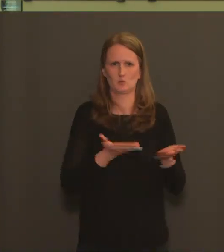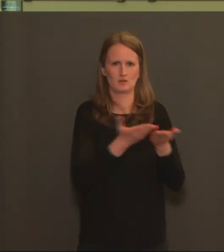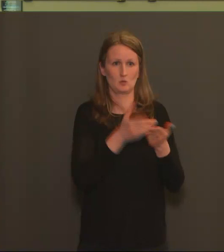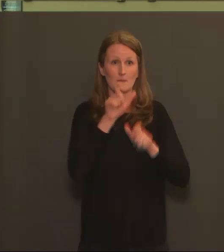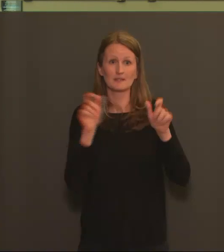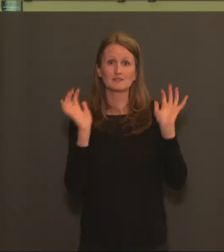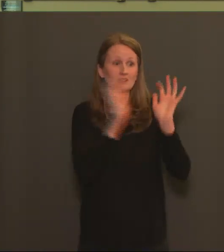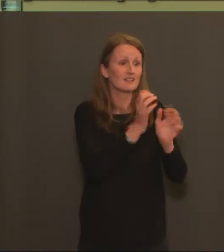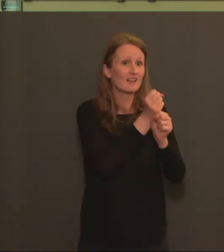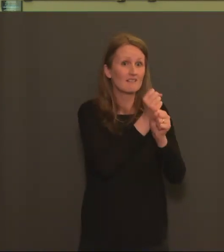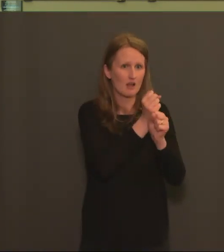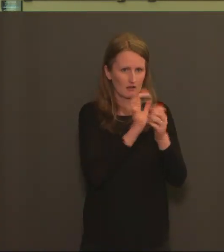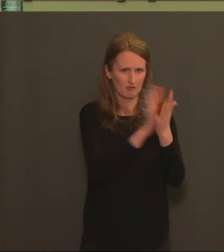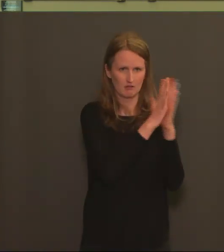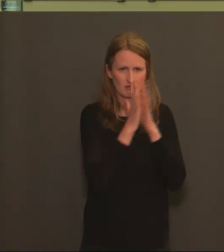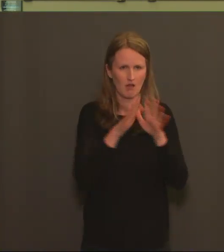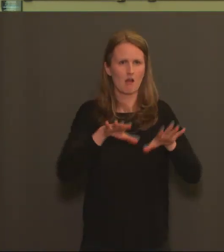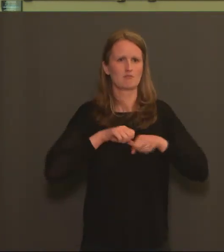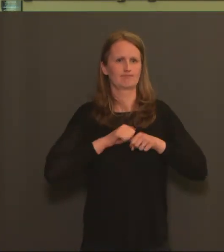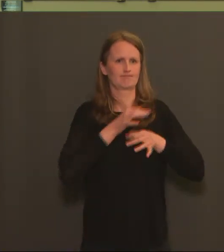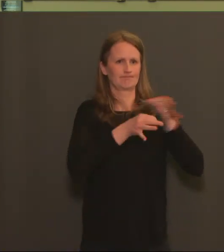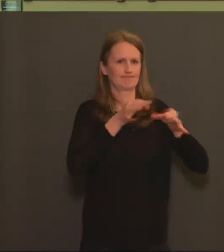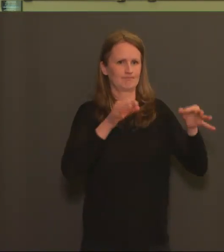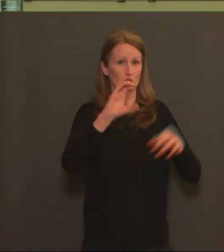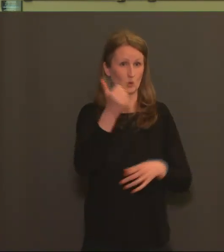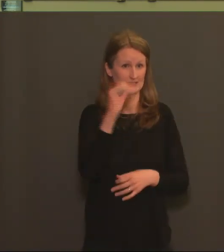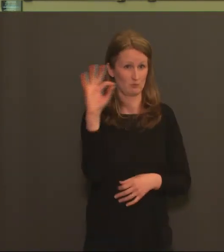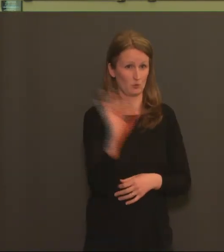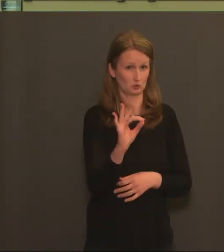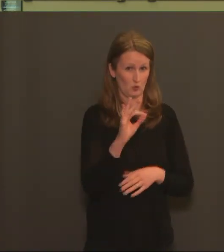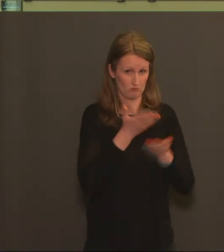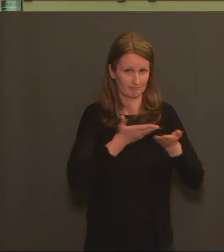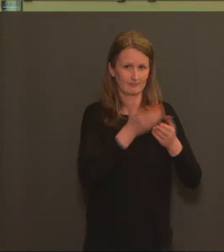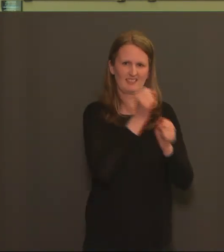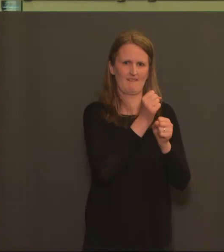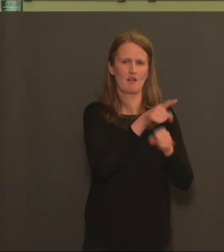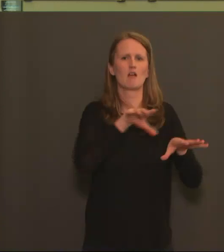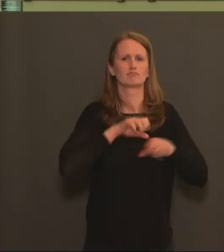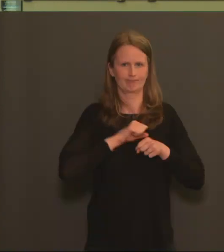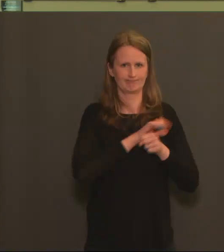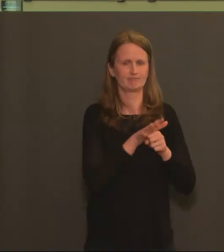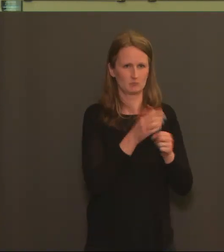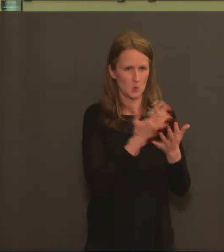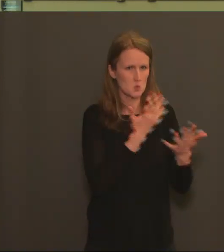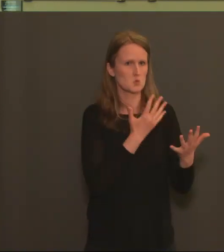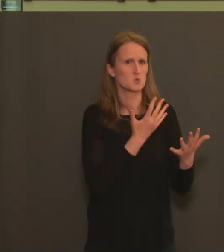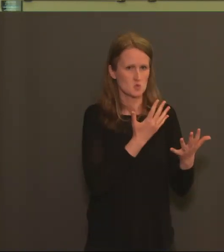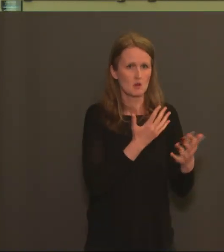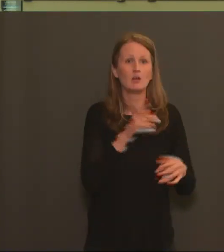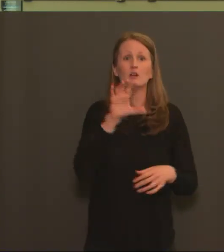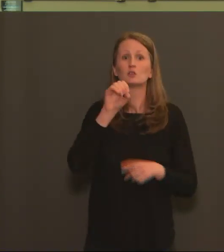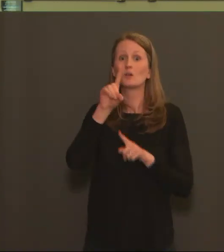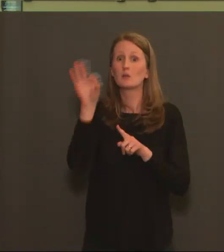du total des clusters. Suivent les écoles, dans un tiers aussi à peu près, 31%, et les maisons de repos et de